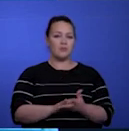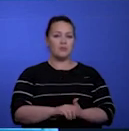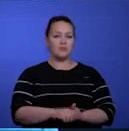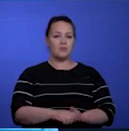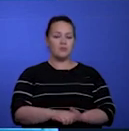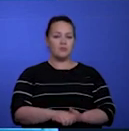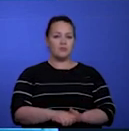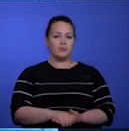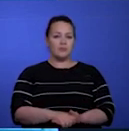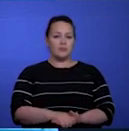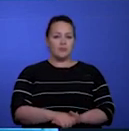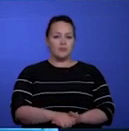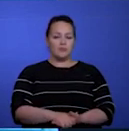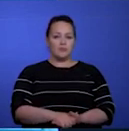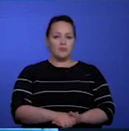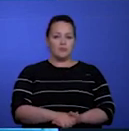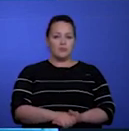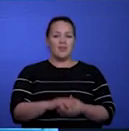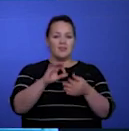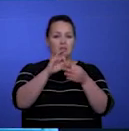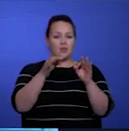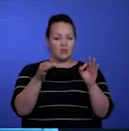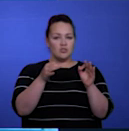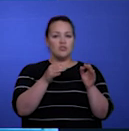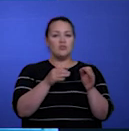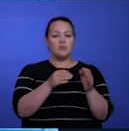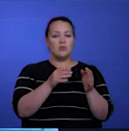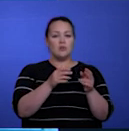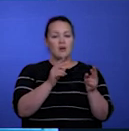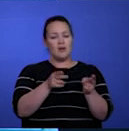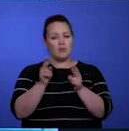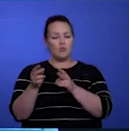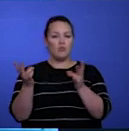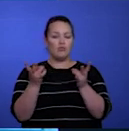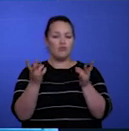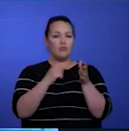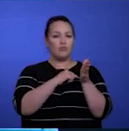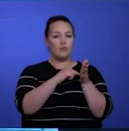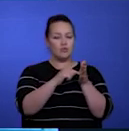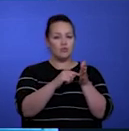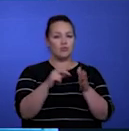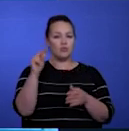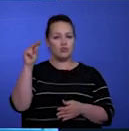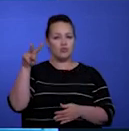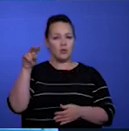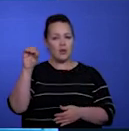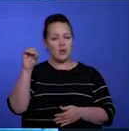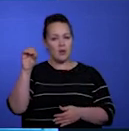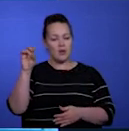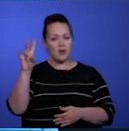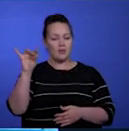разбираем синтаксическом разборе нужно определить и подчеркнуть члены предложения